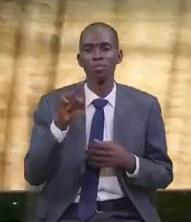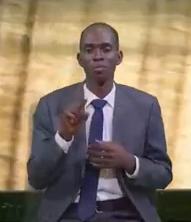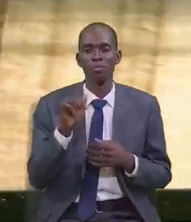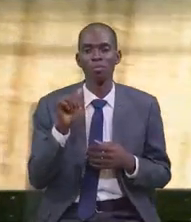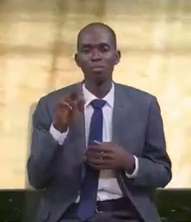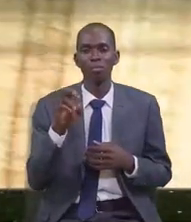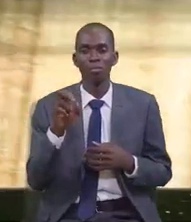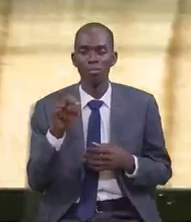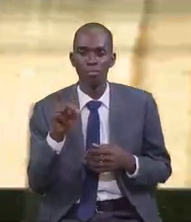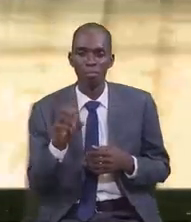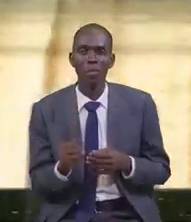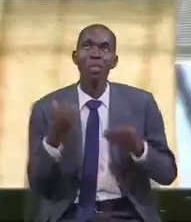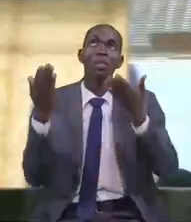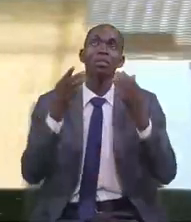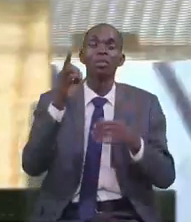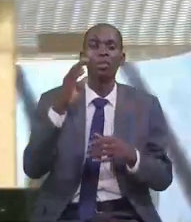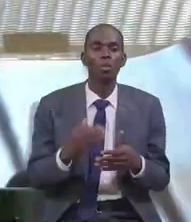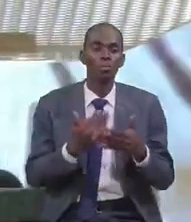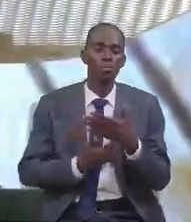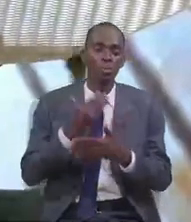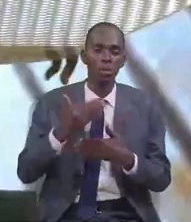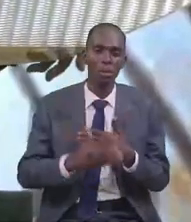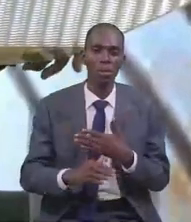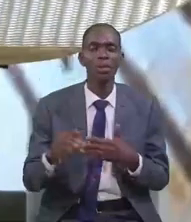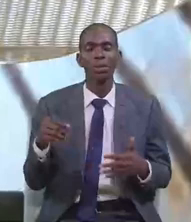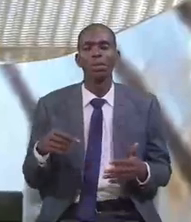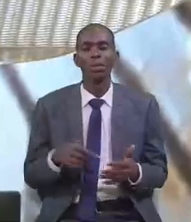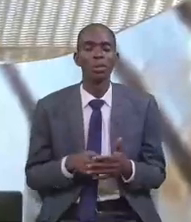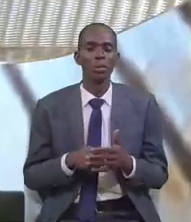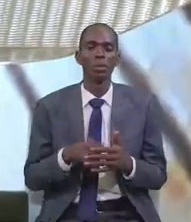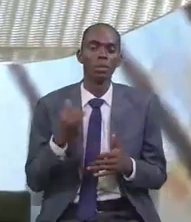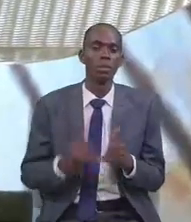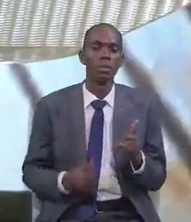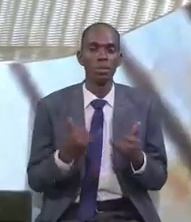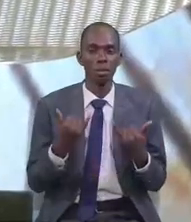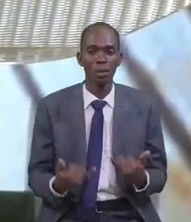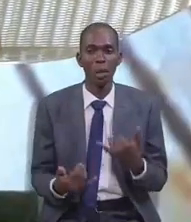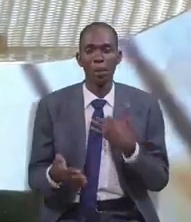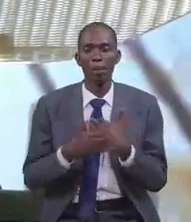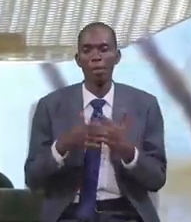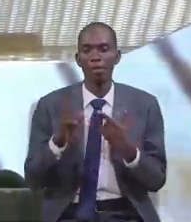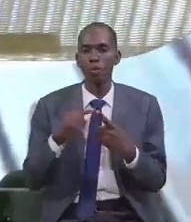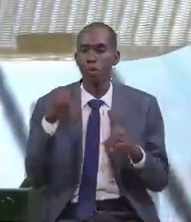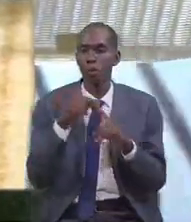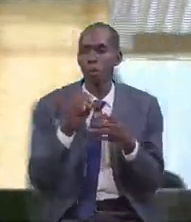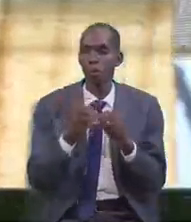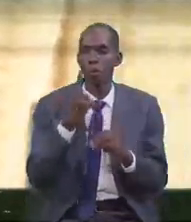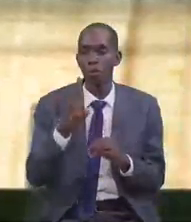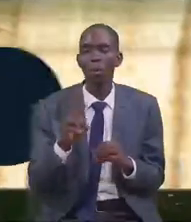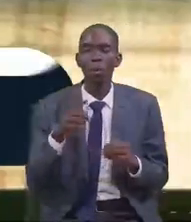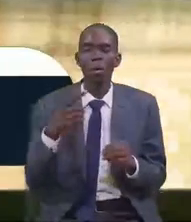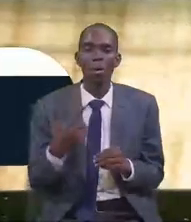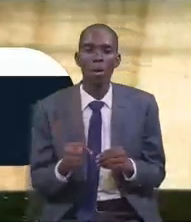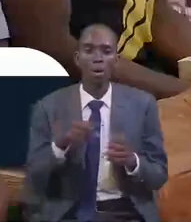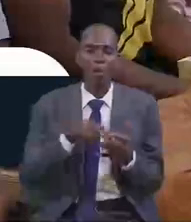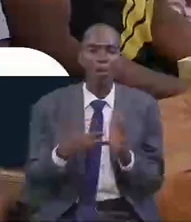au-delà de cette fin. Et voilà le premier point qui est les naziréens déterminés,